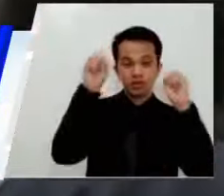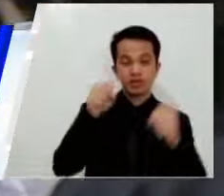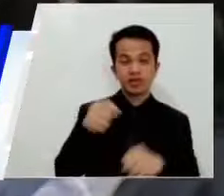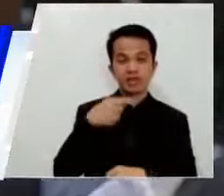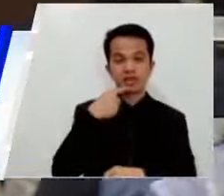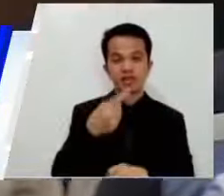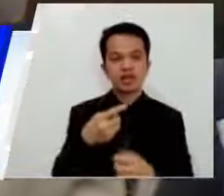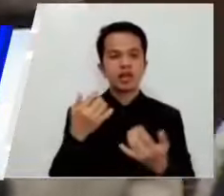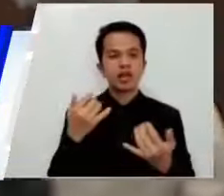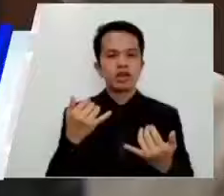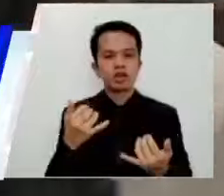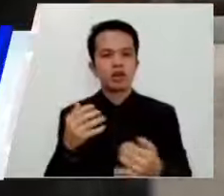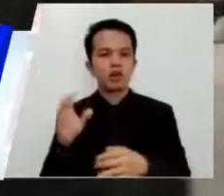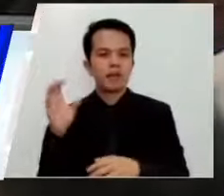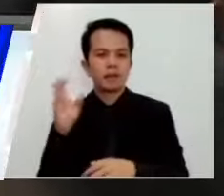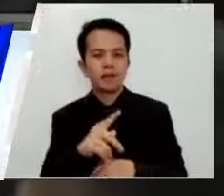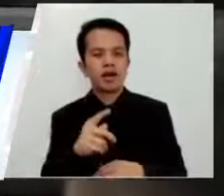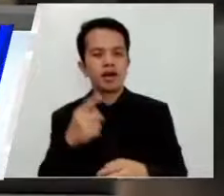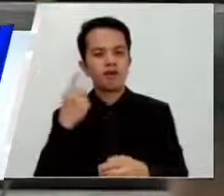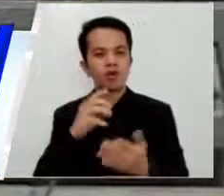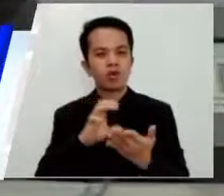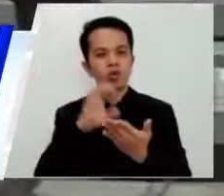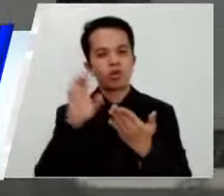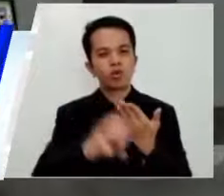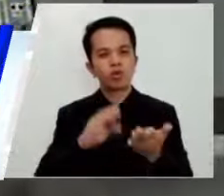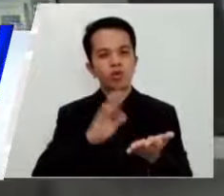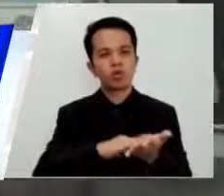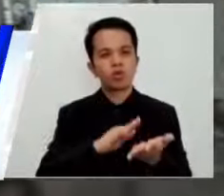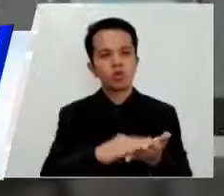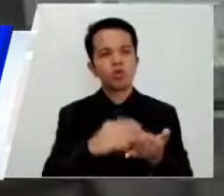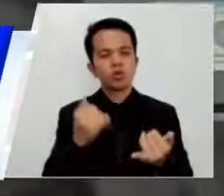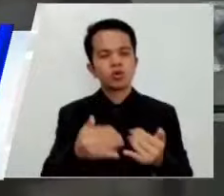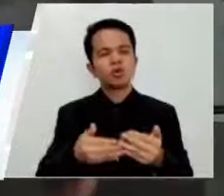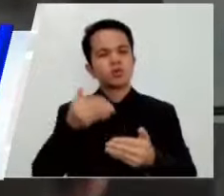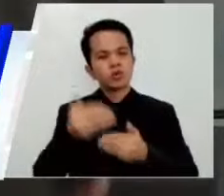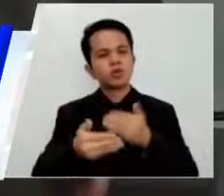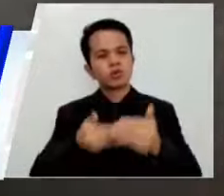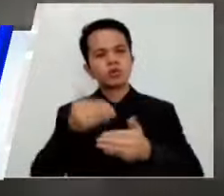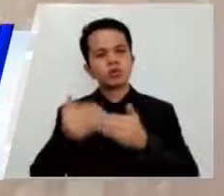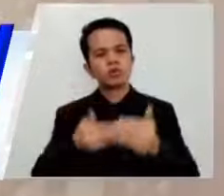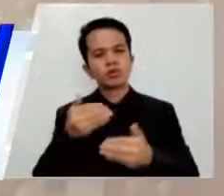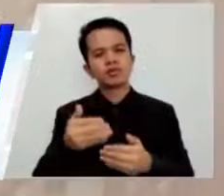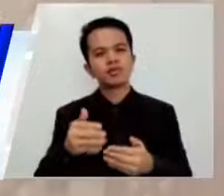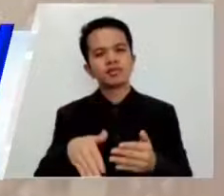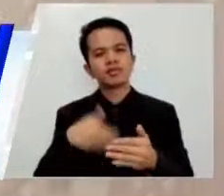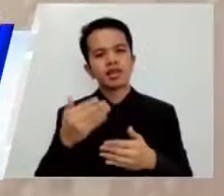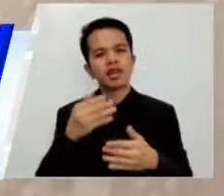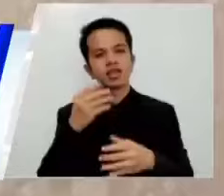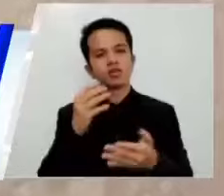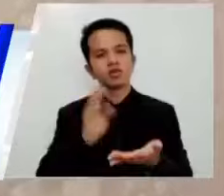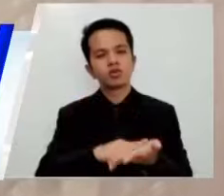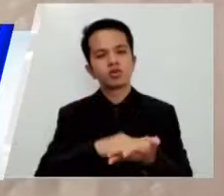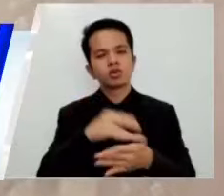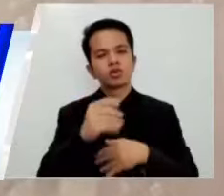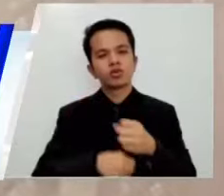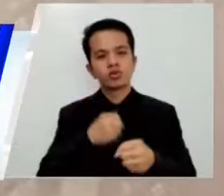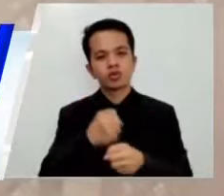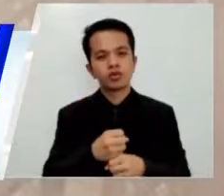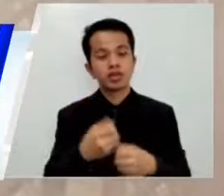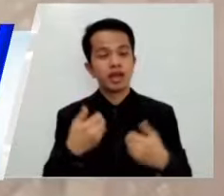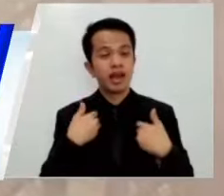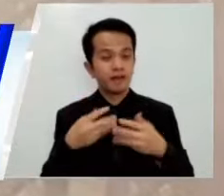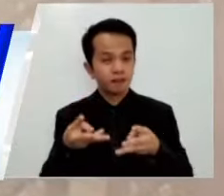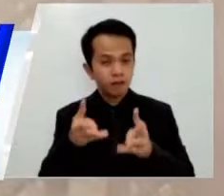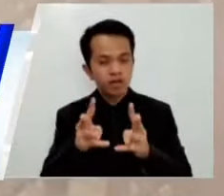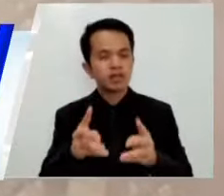pagbabalik ng dating school calendar na uunti-untiin na simula sa susunod na school year. Hanggat may paraan, gagawin natin ang